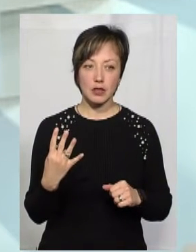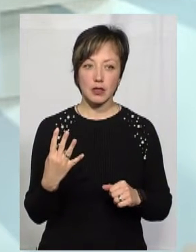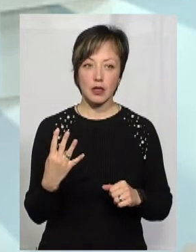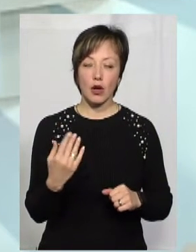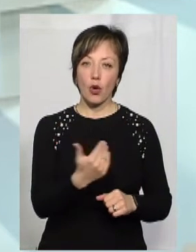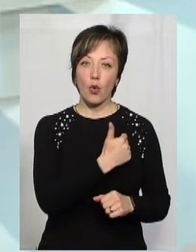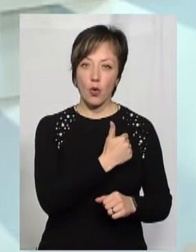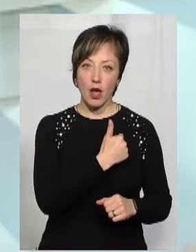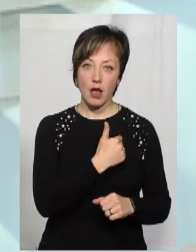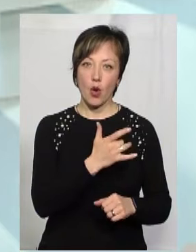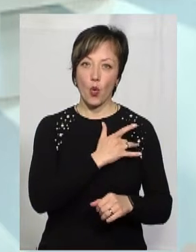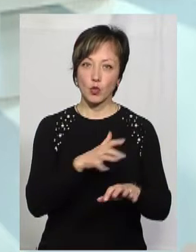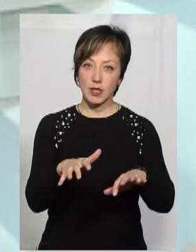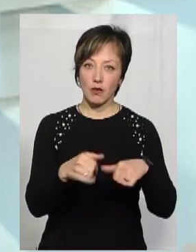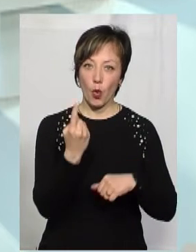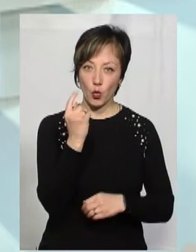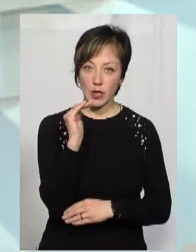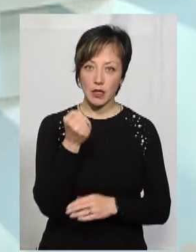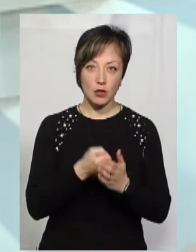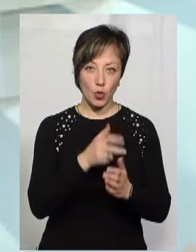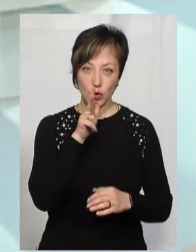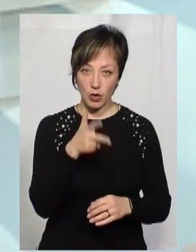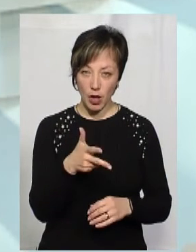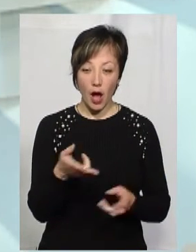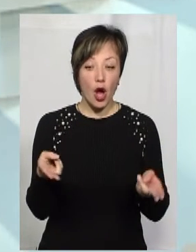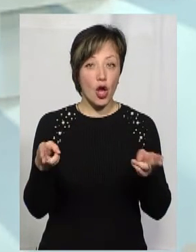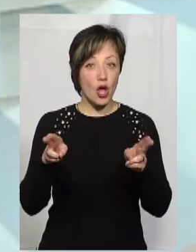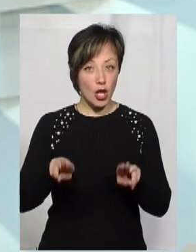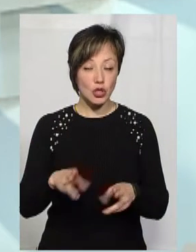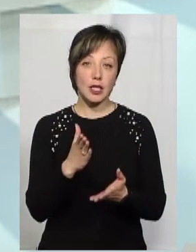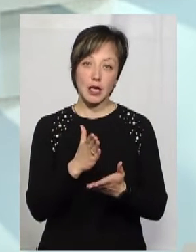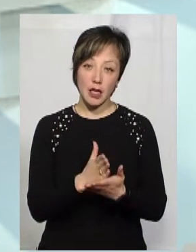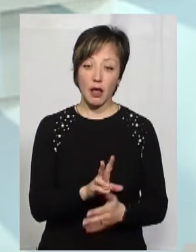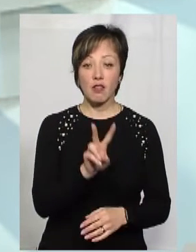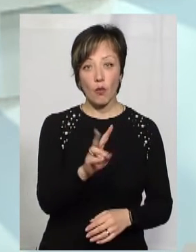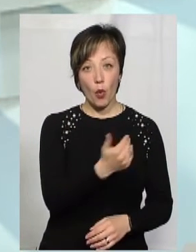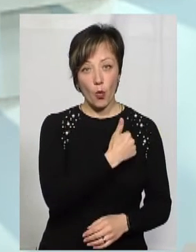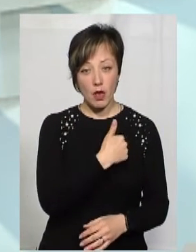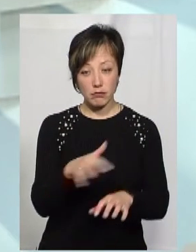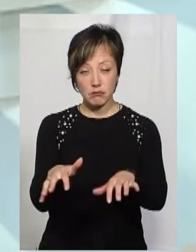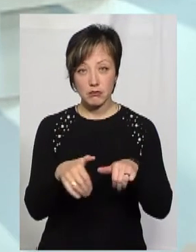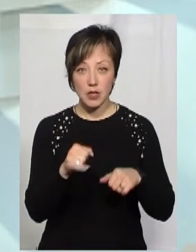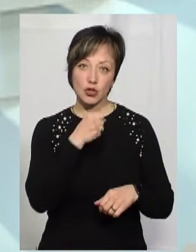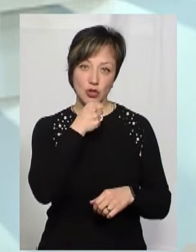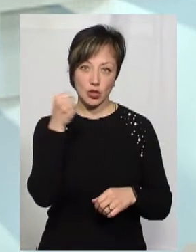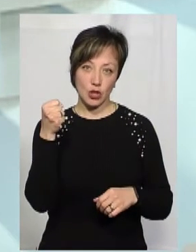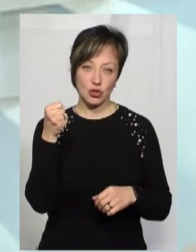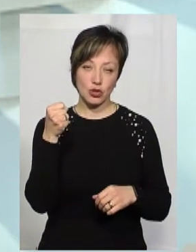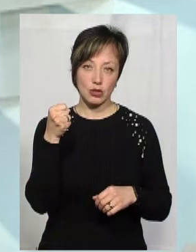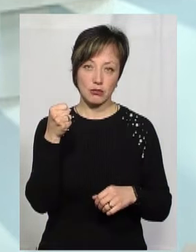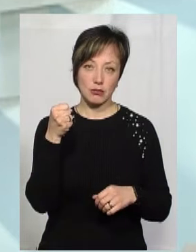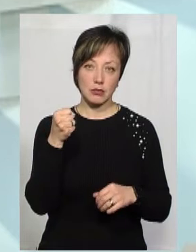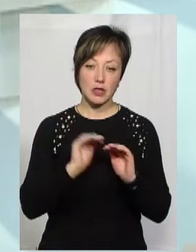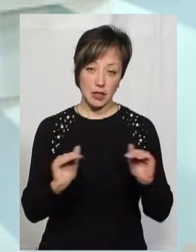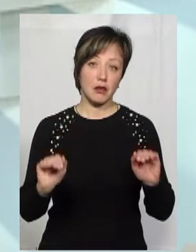які хочуть усиновити одну дитину до 3 років, решта є такі, що по двоє і старше,